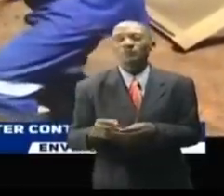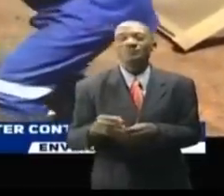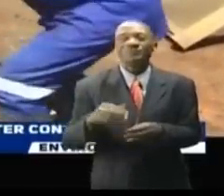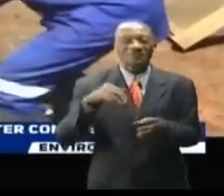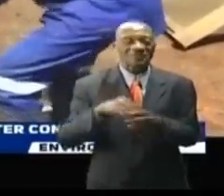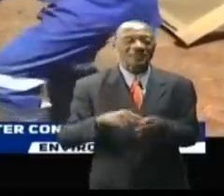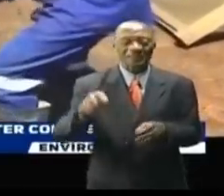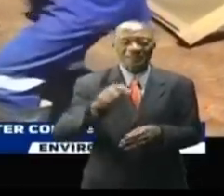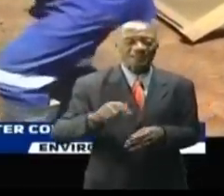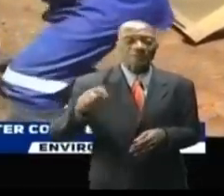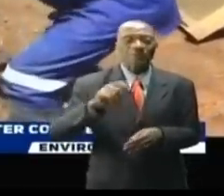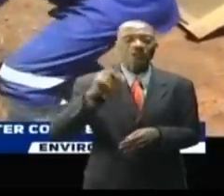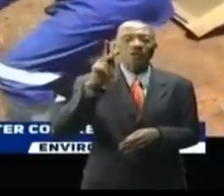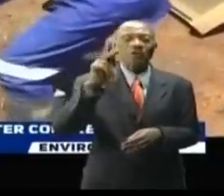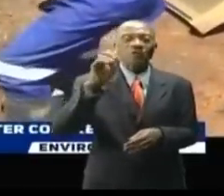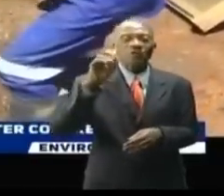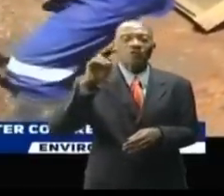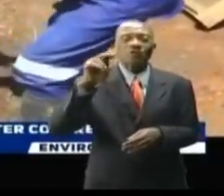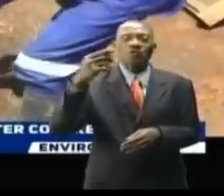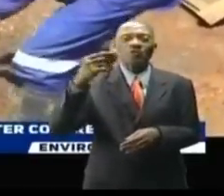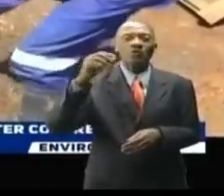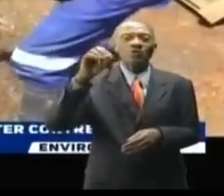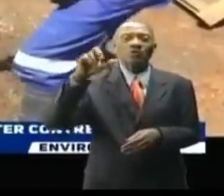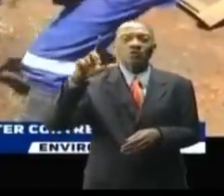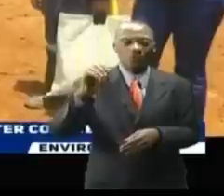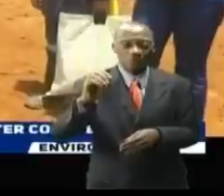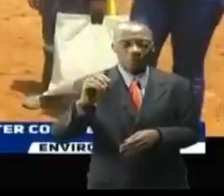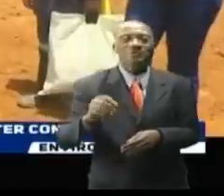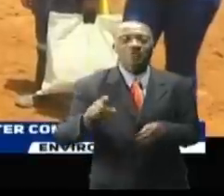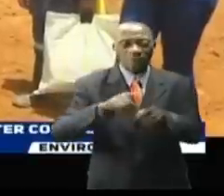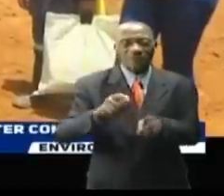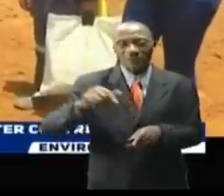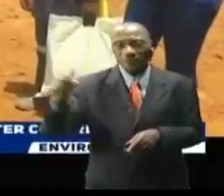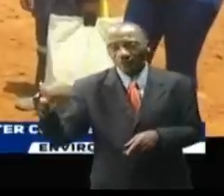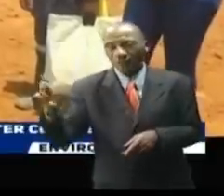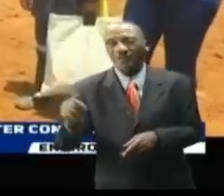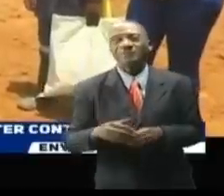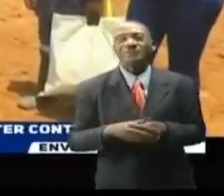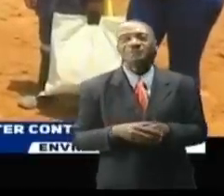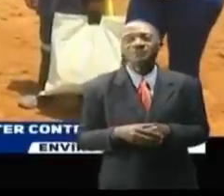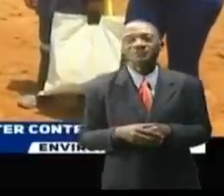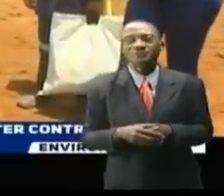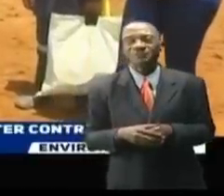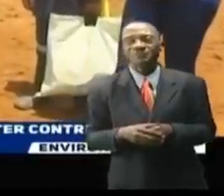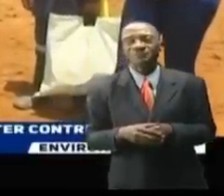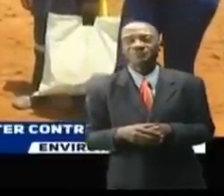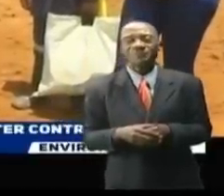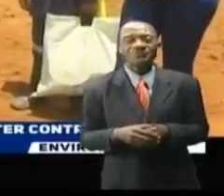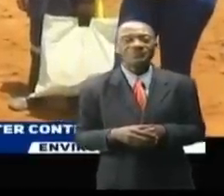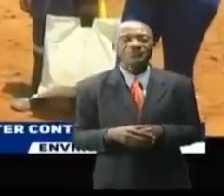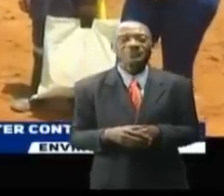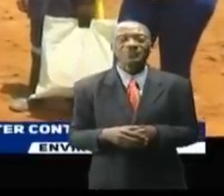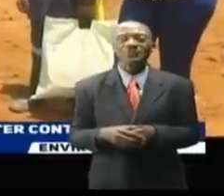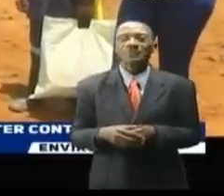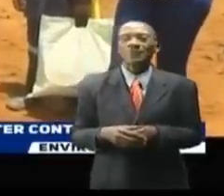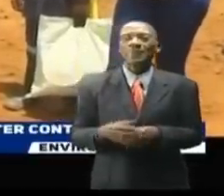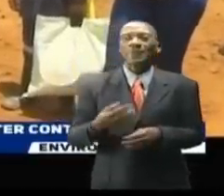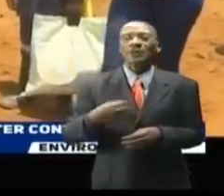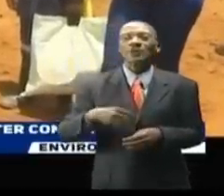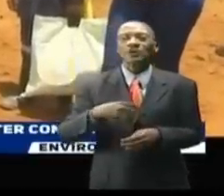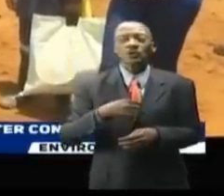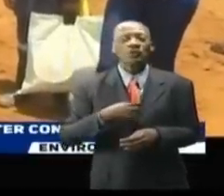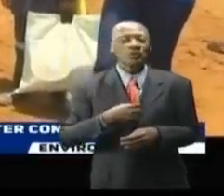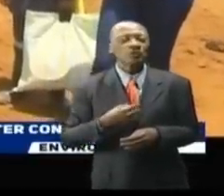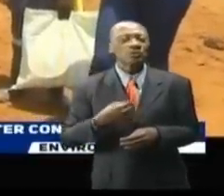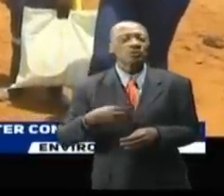Congolo, des Songololo, une forêt communautaire. Nous sommes pratiquement seuls. Jusque-là, nous étions seuls à part l'appui que nous